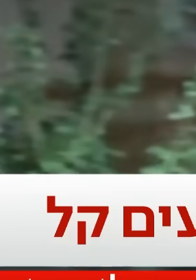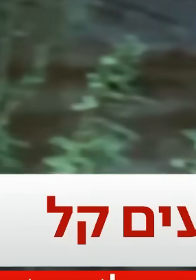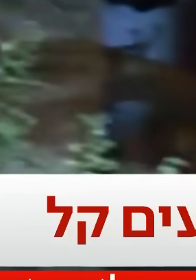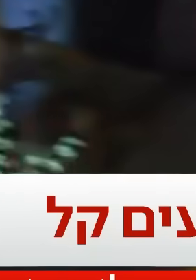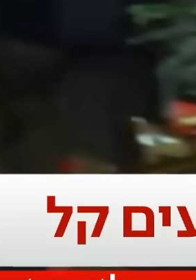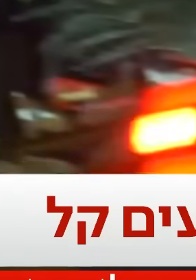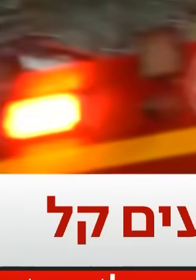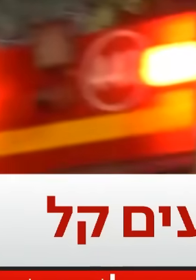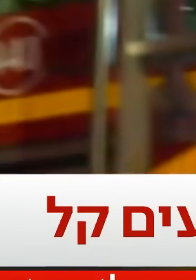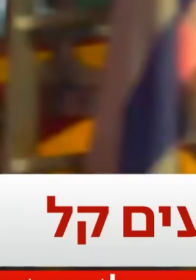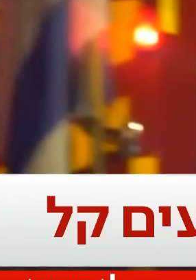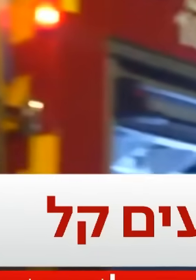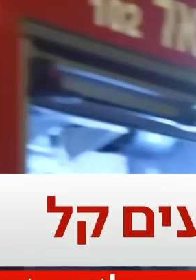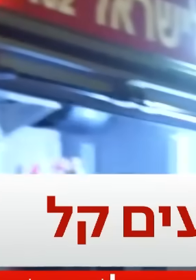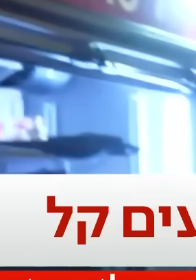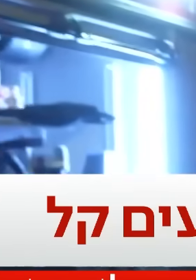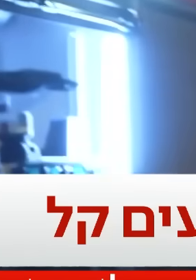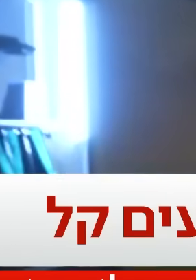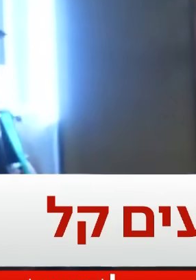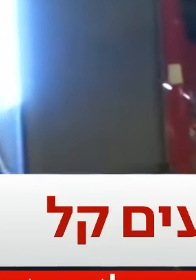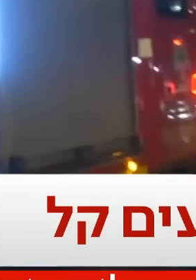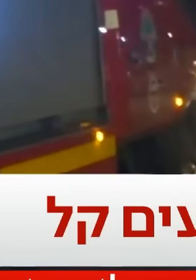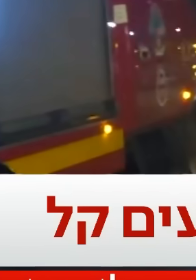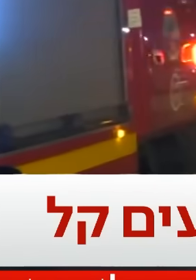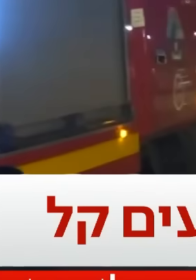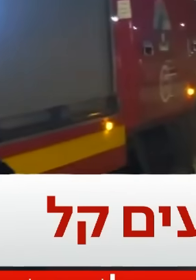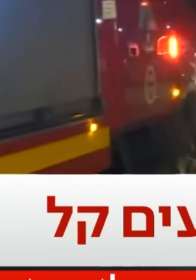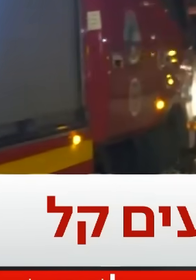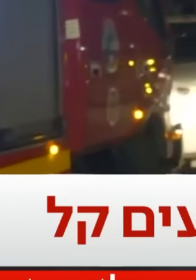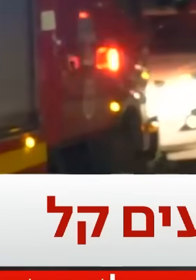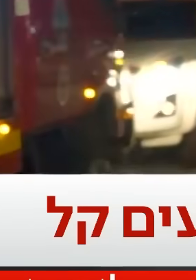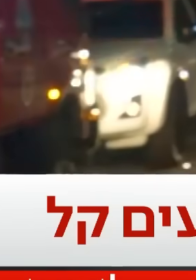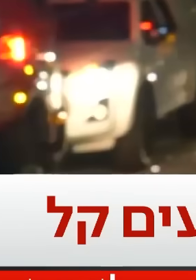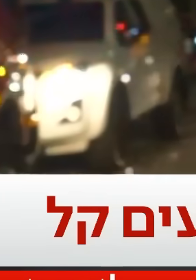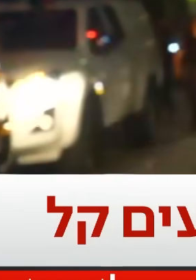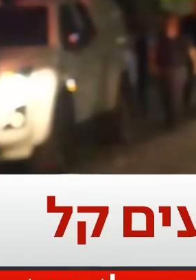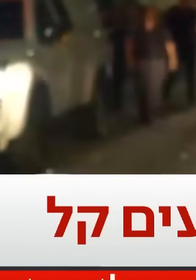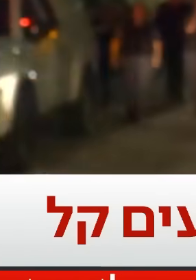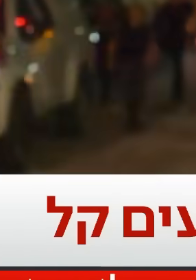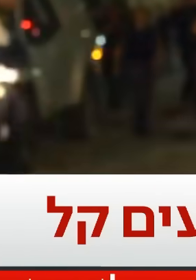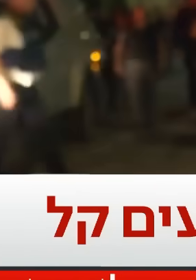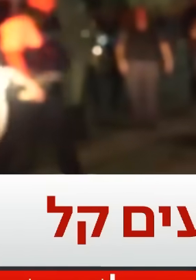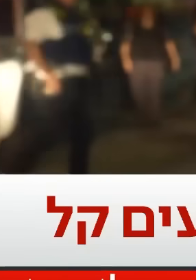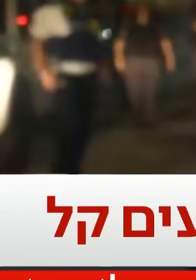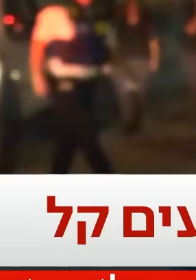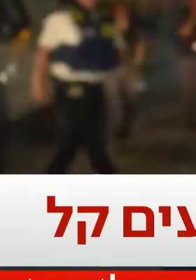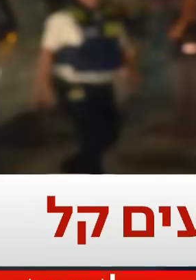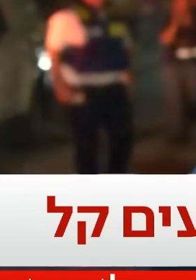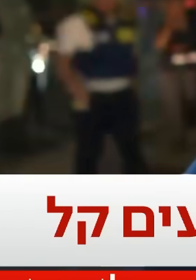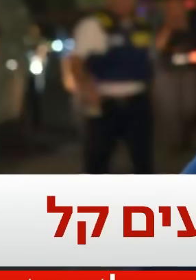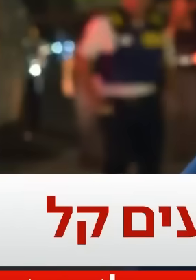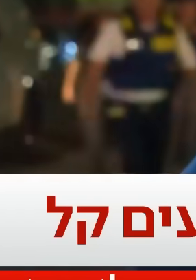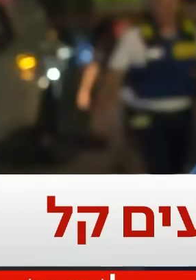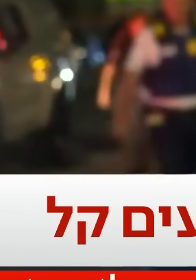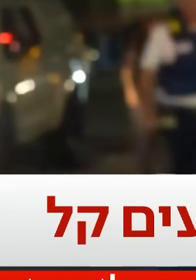אתה יודע, הנה, בוא אולי כבר נשאל אותי. אסף, אם אתה יכול קודם כל להתקן אותנו, אתם יודעים להגיד עד כמה כולם הצליחו